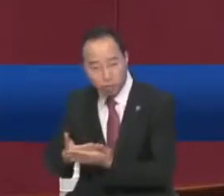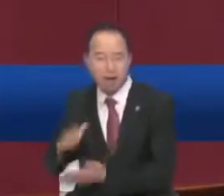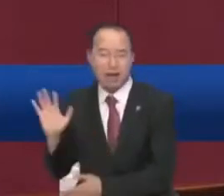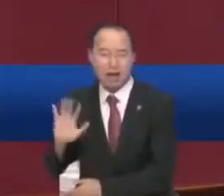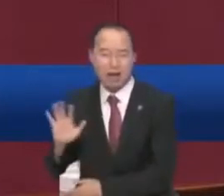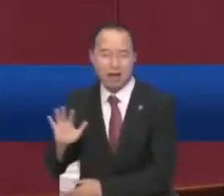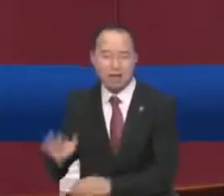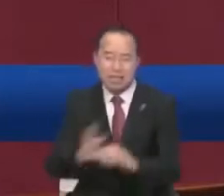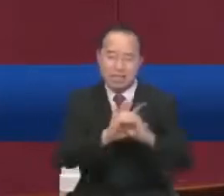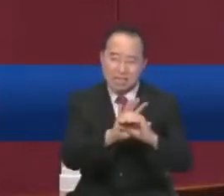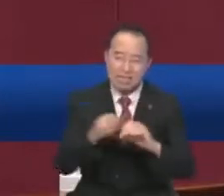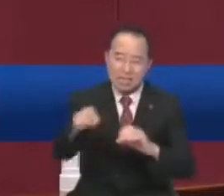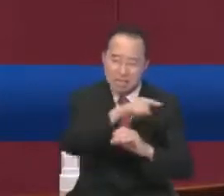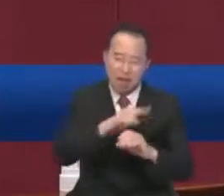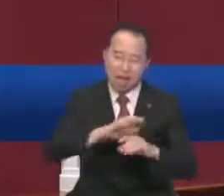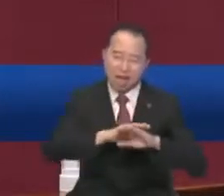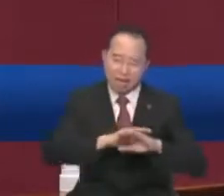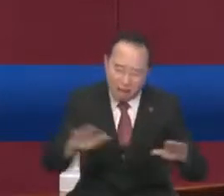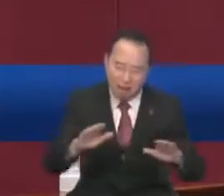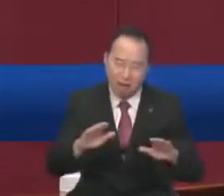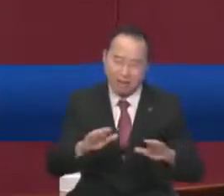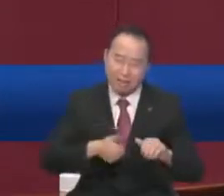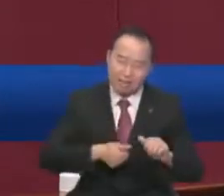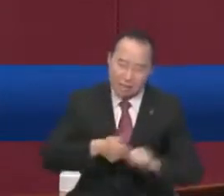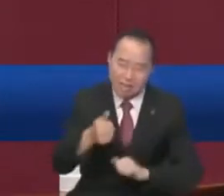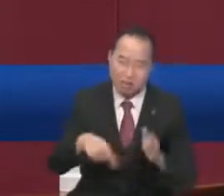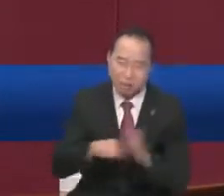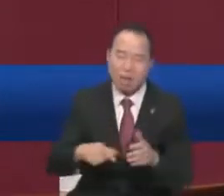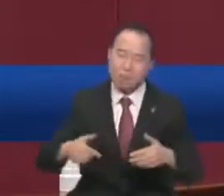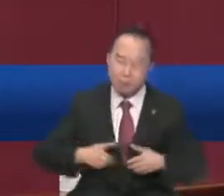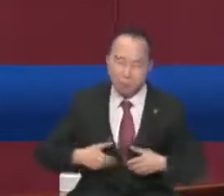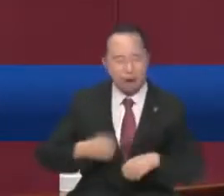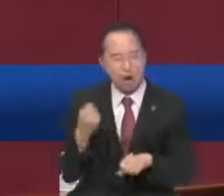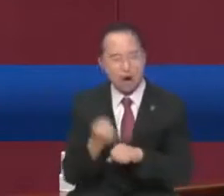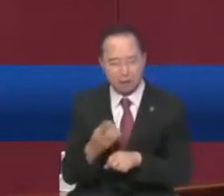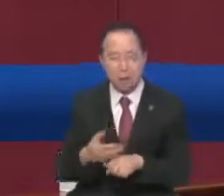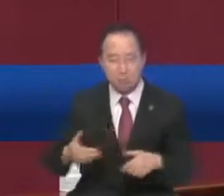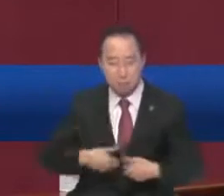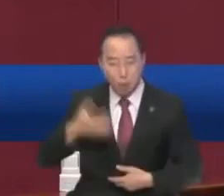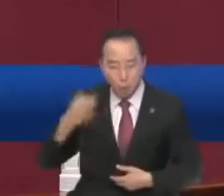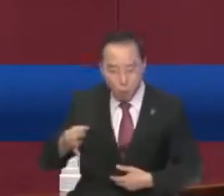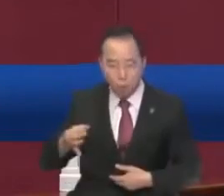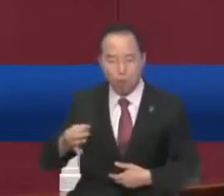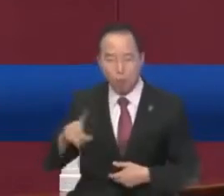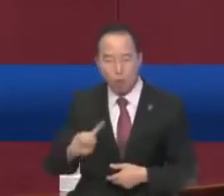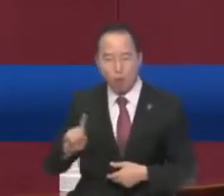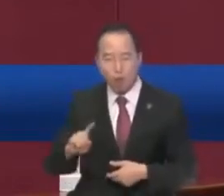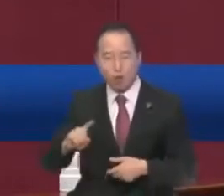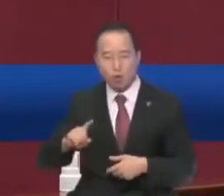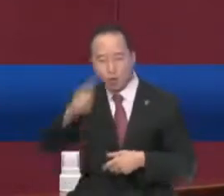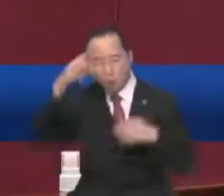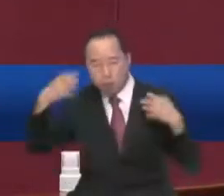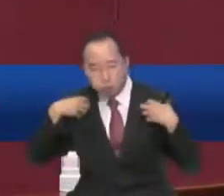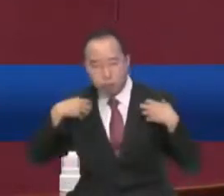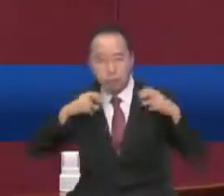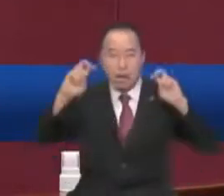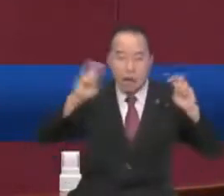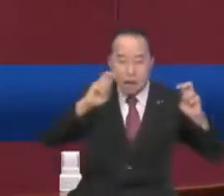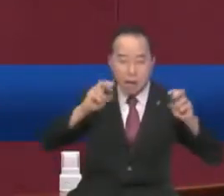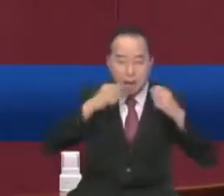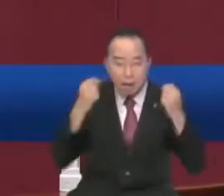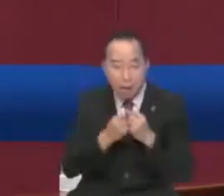코로나 전쟁에서 이기기 위해 불가피하게 져야 할 부채를 정부, 가계, 기업 중에서 누가 감당할